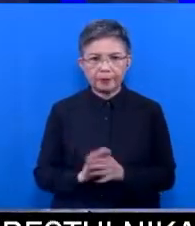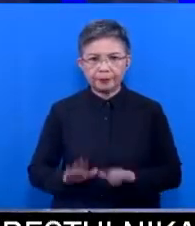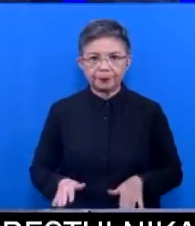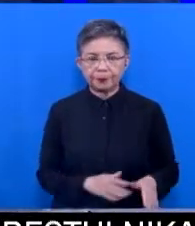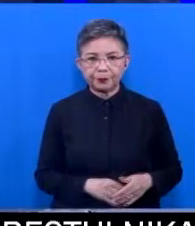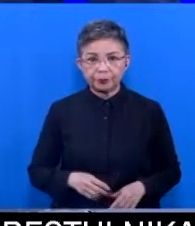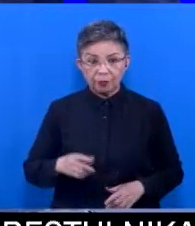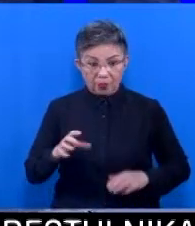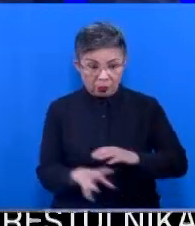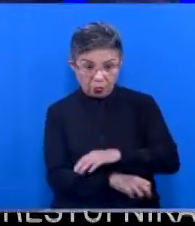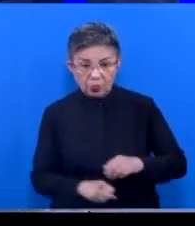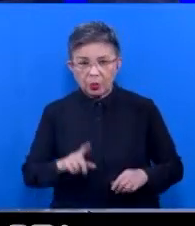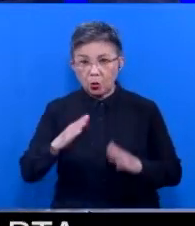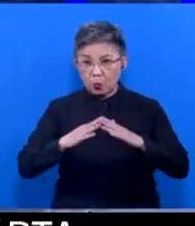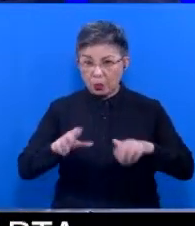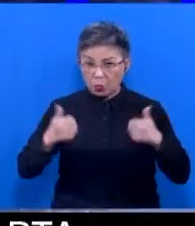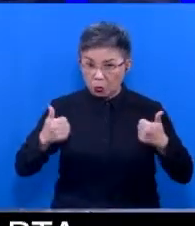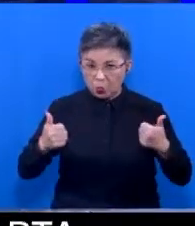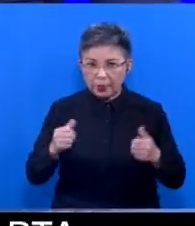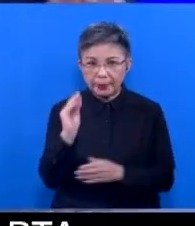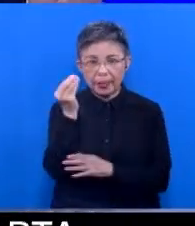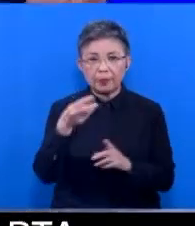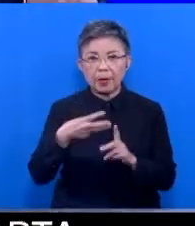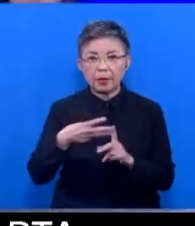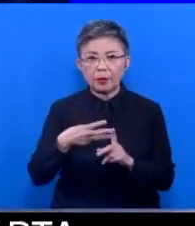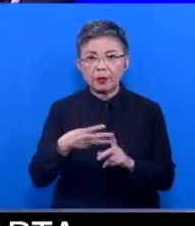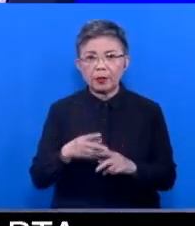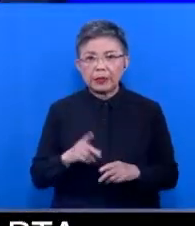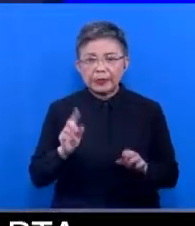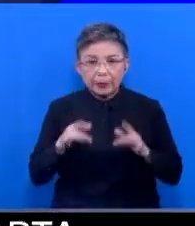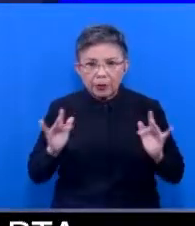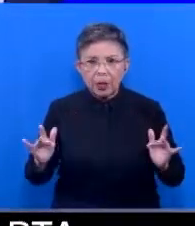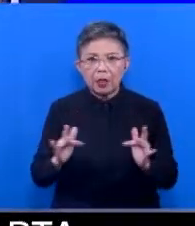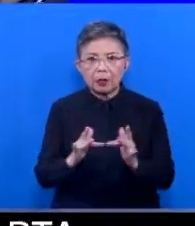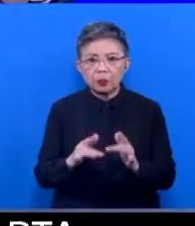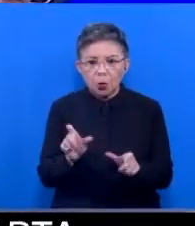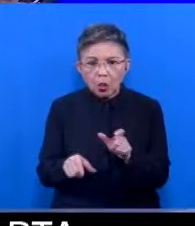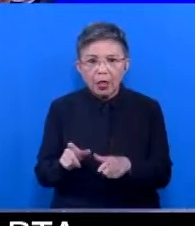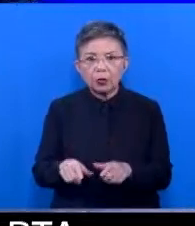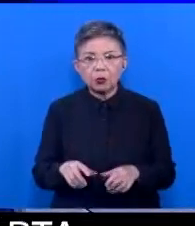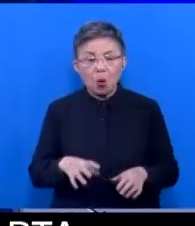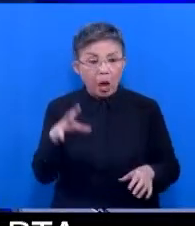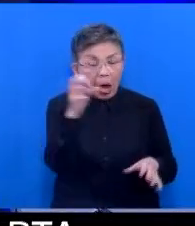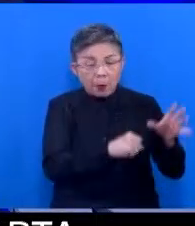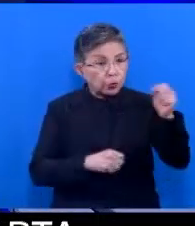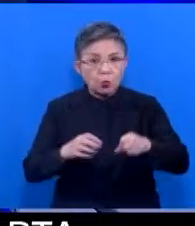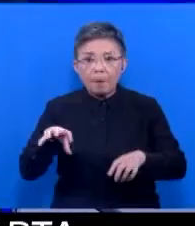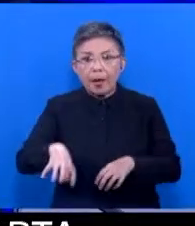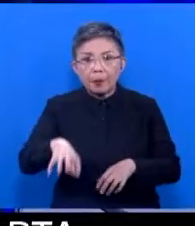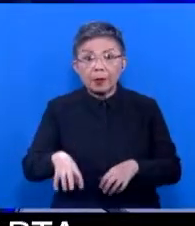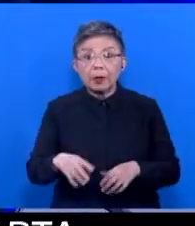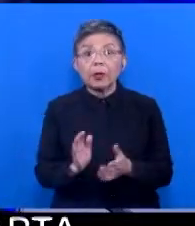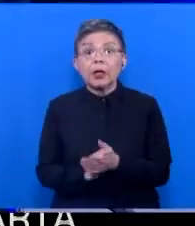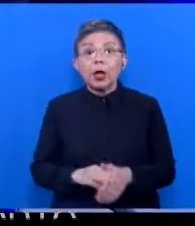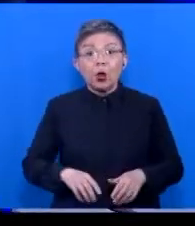Aksi pencurian di sebuah rumah mewah di kawasan Kedoya, Jakarta Barat baru-baru ini jadi viral. Para pelaku tak cuma menggondol seluruh perabotan, tapi